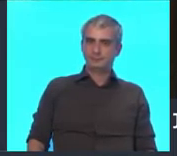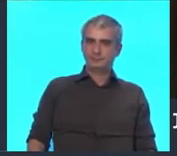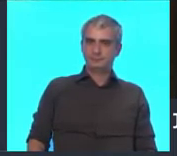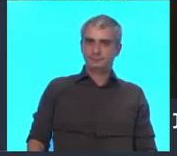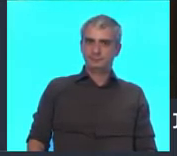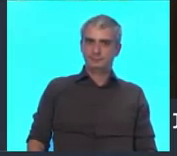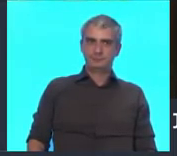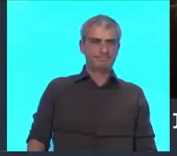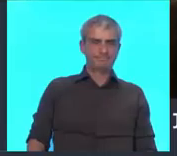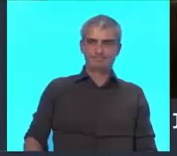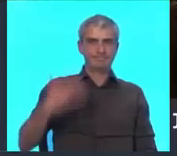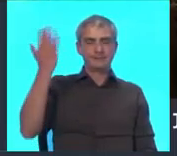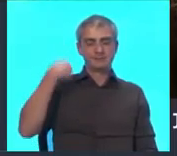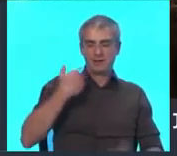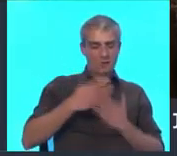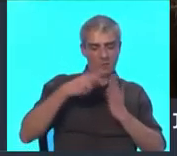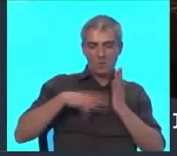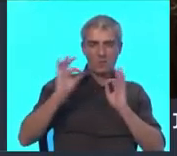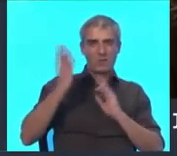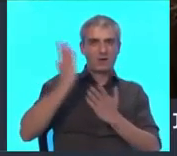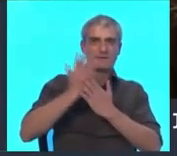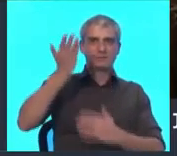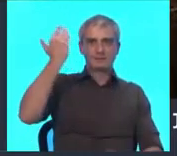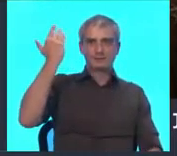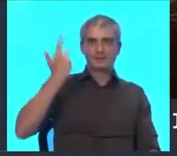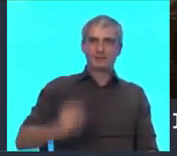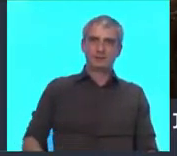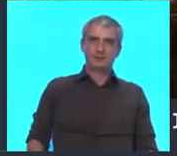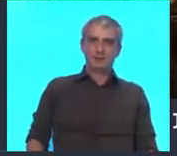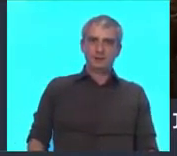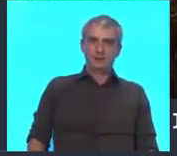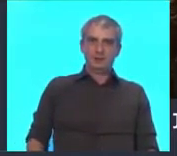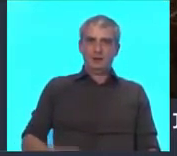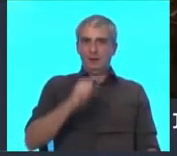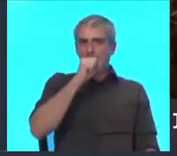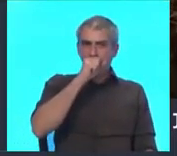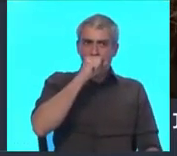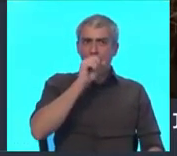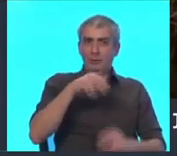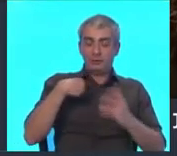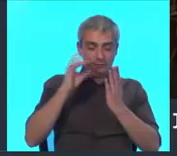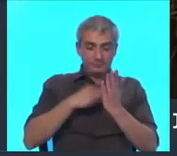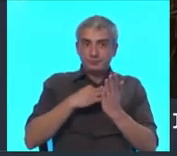מזמן לא קראתי את זה. אפשר בעצם בשבילי לקרוא את זה עכשיו,